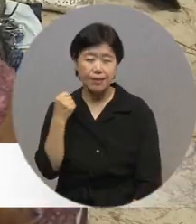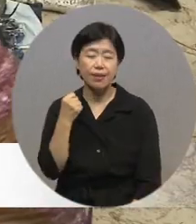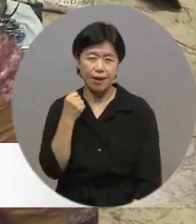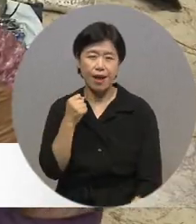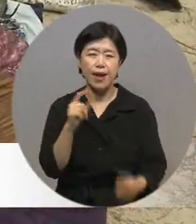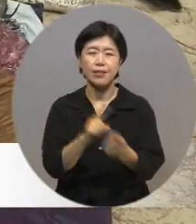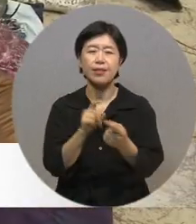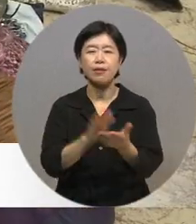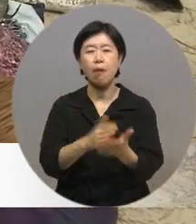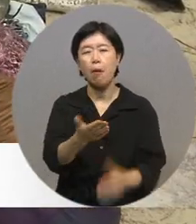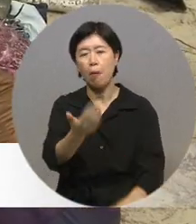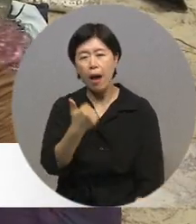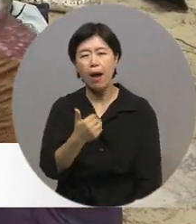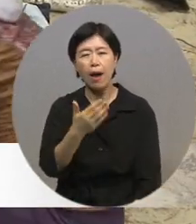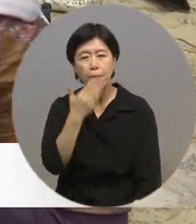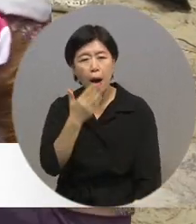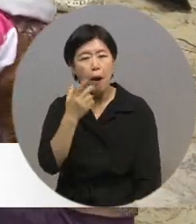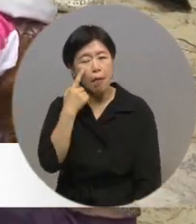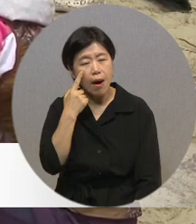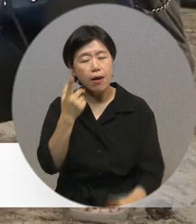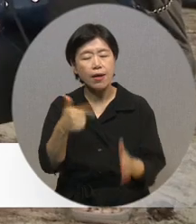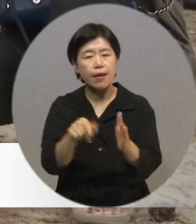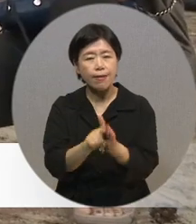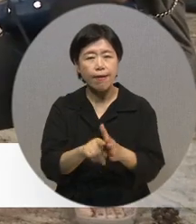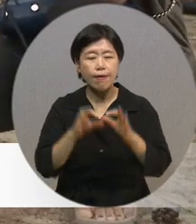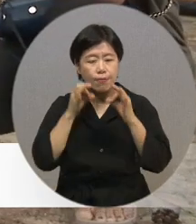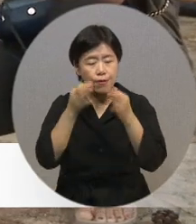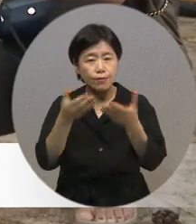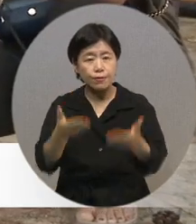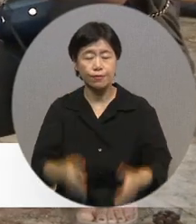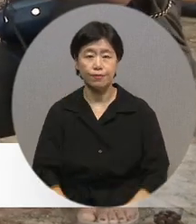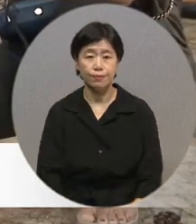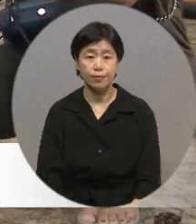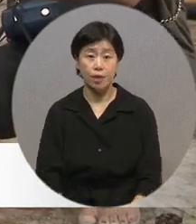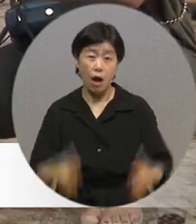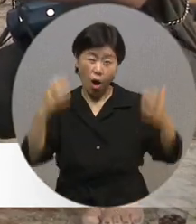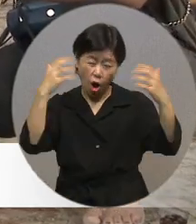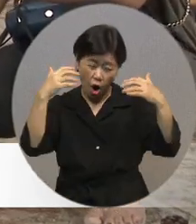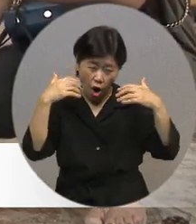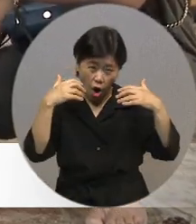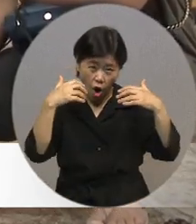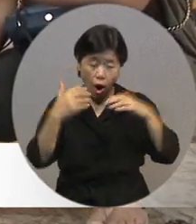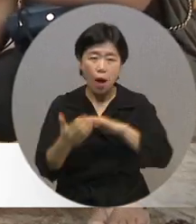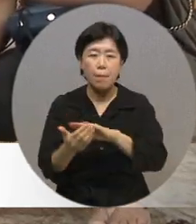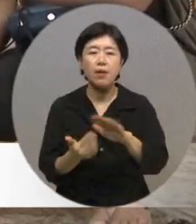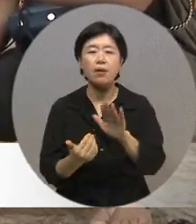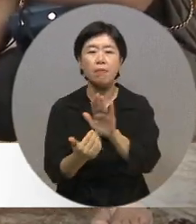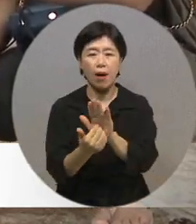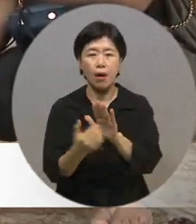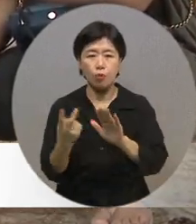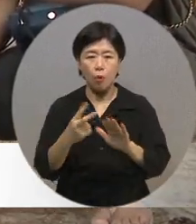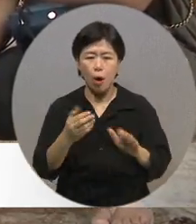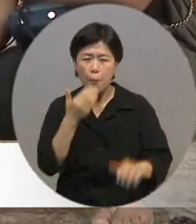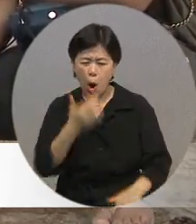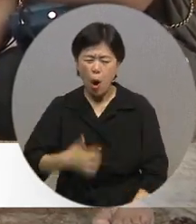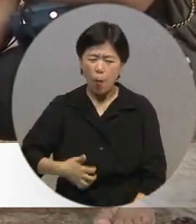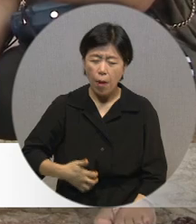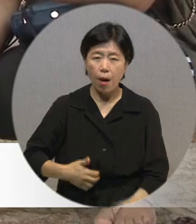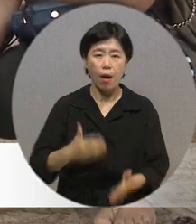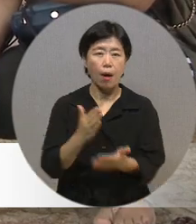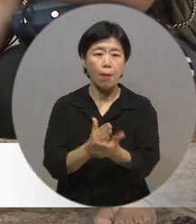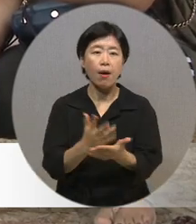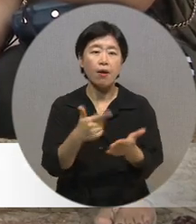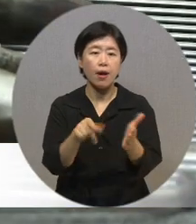참맛을 즐기실 수 있도록 최선의 노력을 다하겠다며 폭염 대비 및 식중독 예방 대책을 포함한